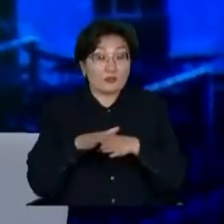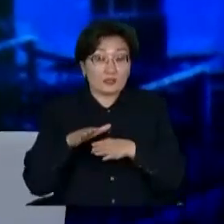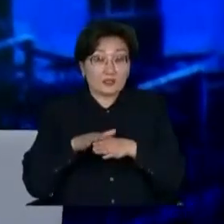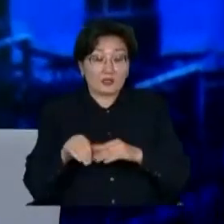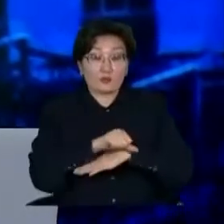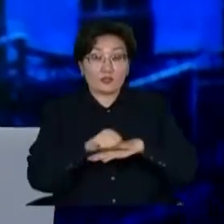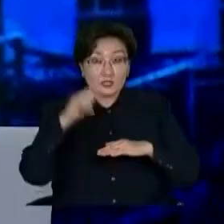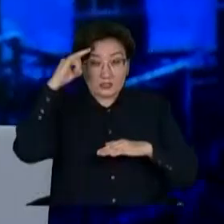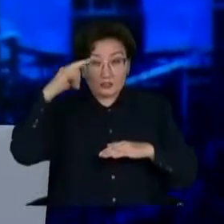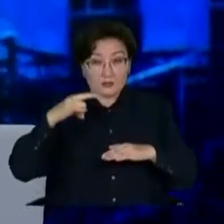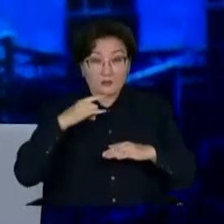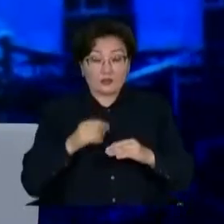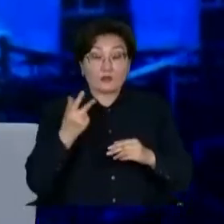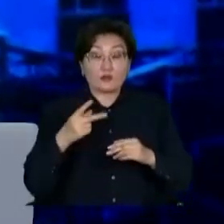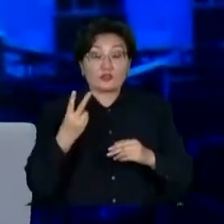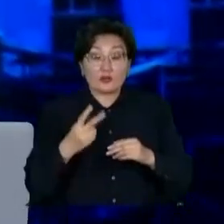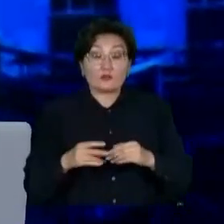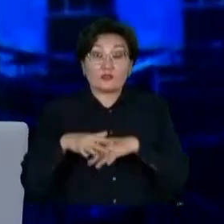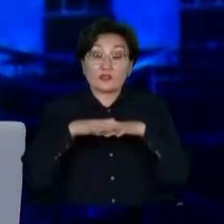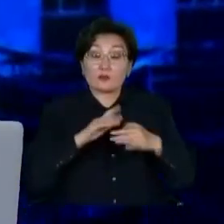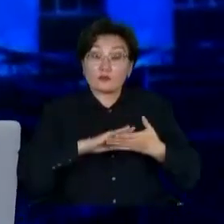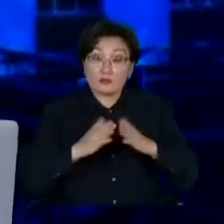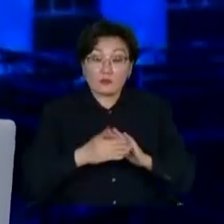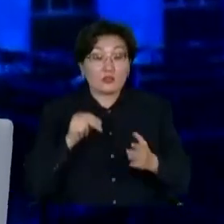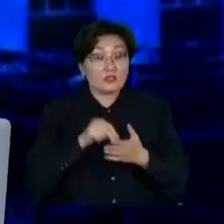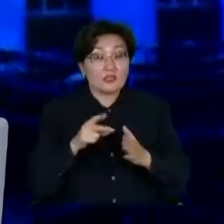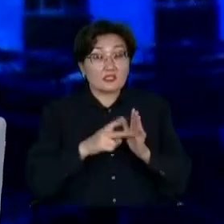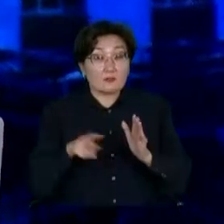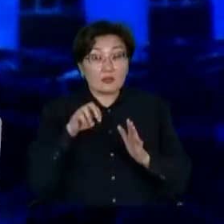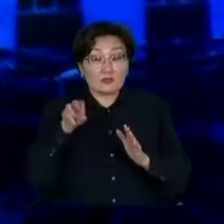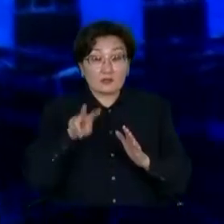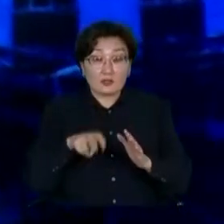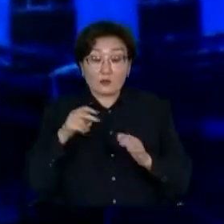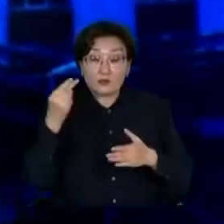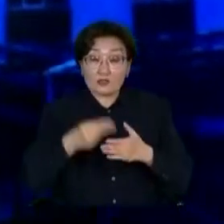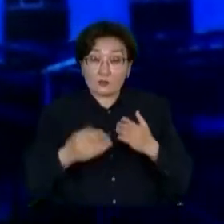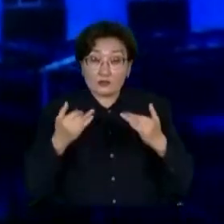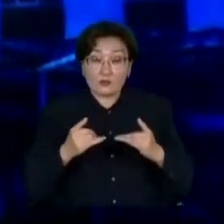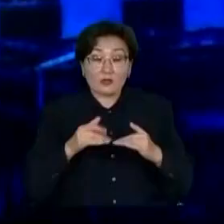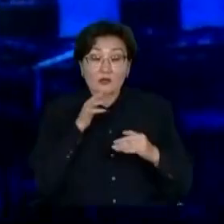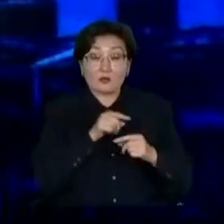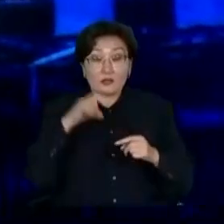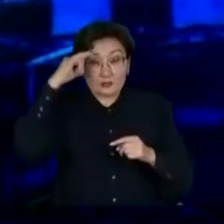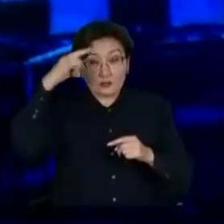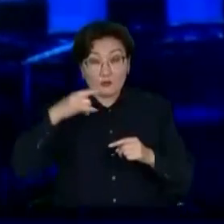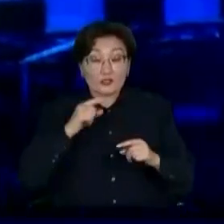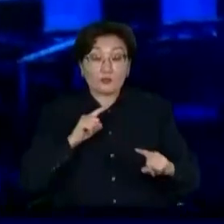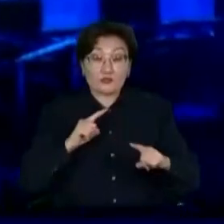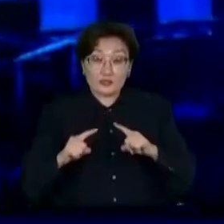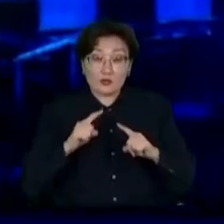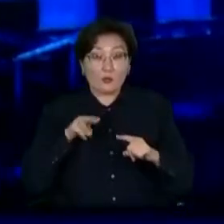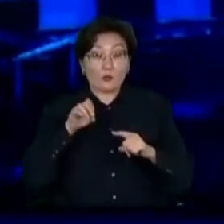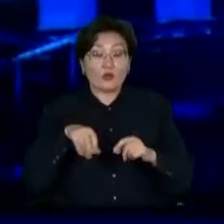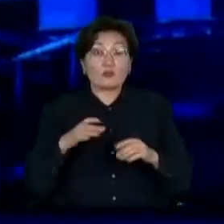на территории Казахстана. 32 инвестиционных соглашения на сумму 7 миллиардов долларов подписали сегодня в ходе казахстанского круглого стола